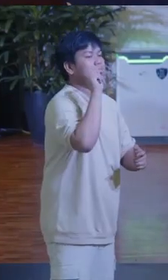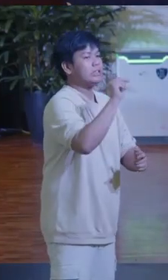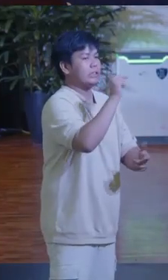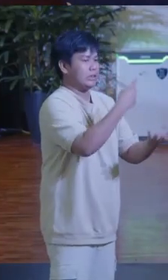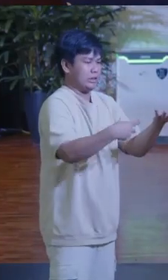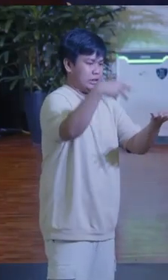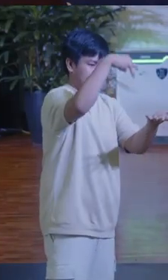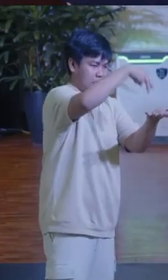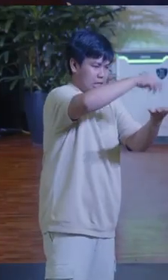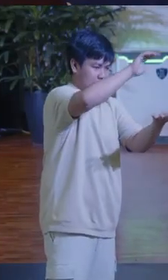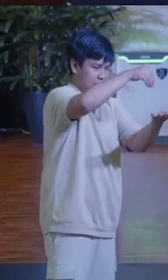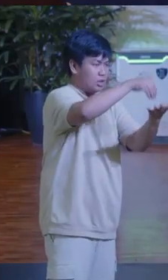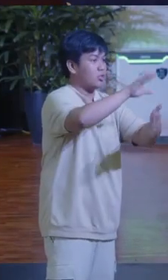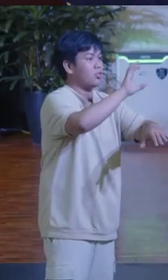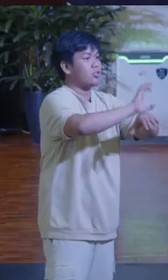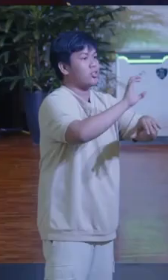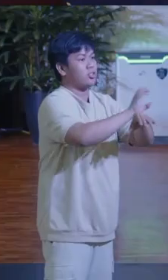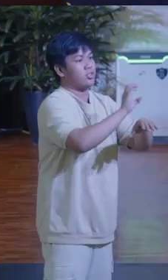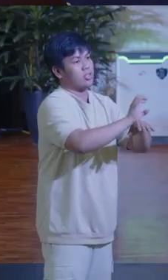whole church.